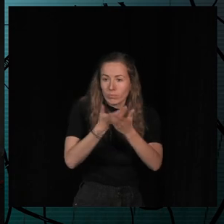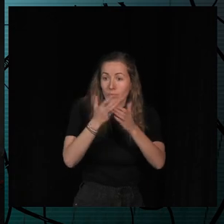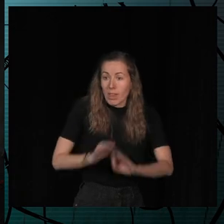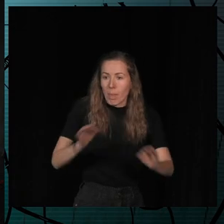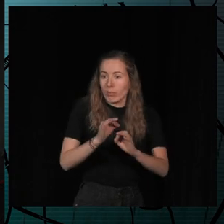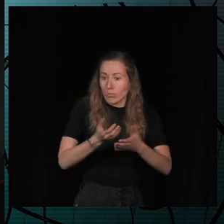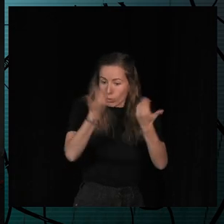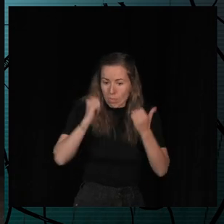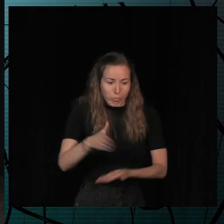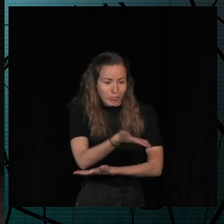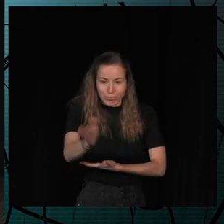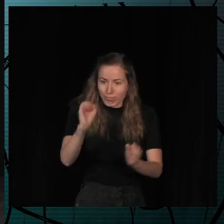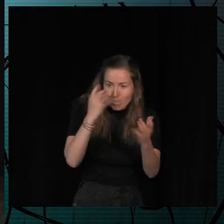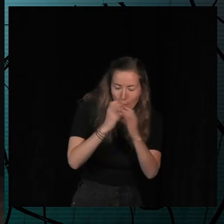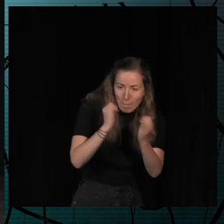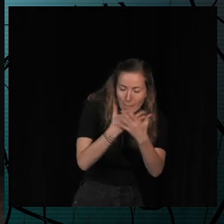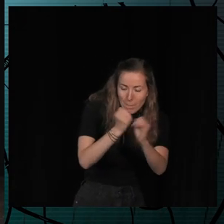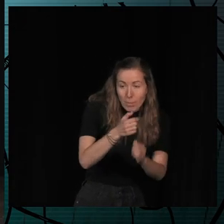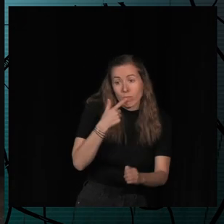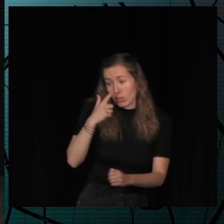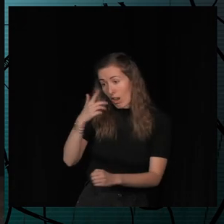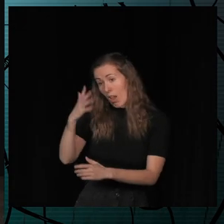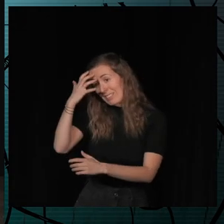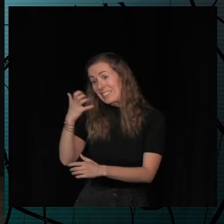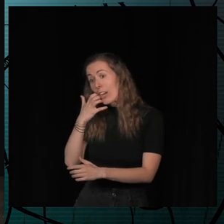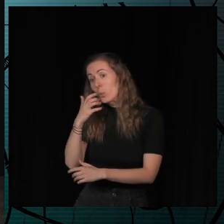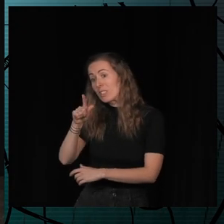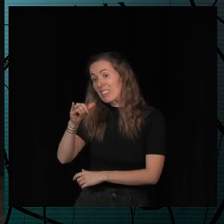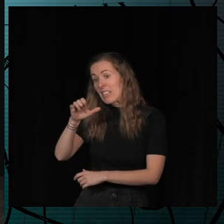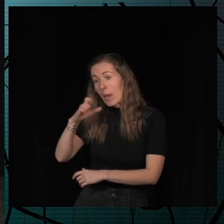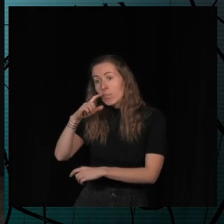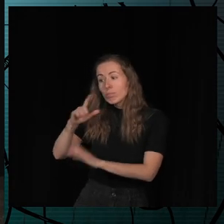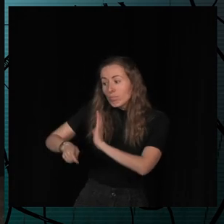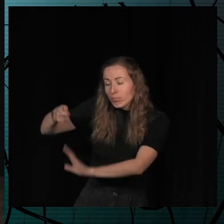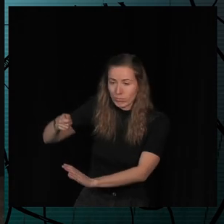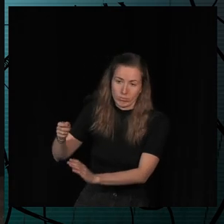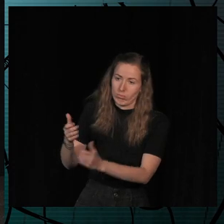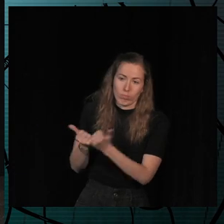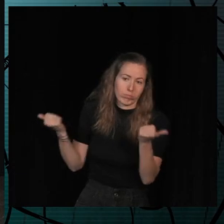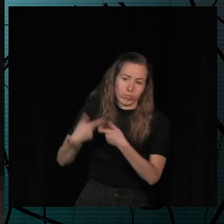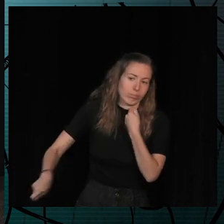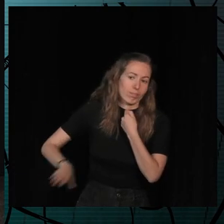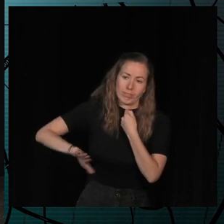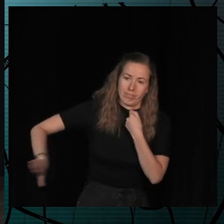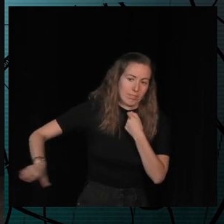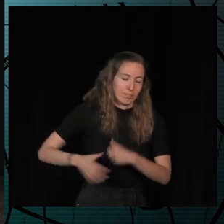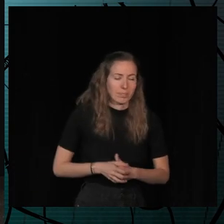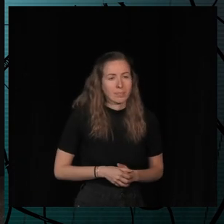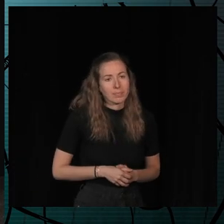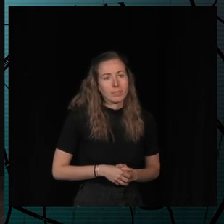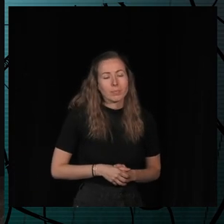game et une dernière une dernière remarque là à propos des de l'port